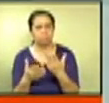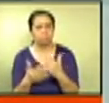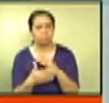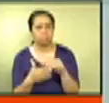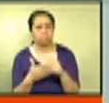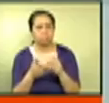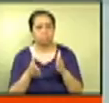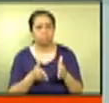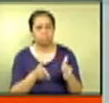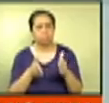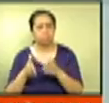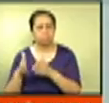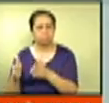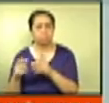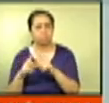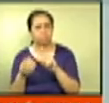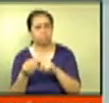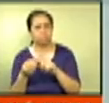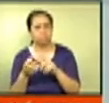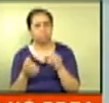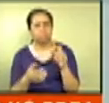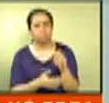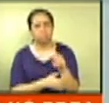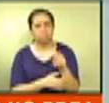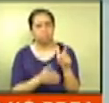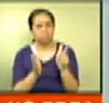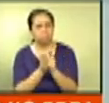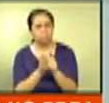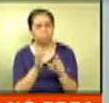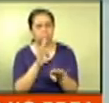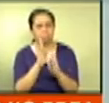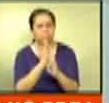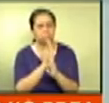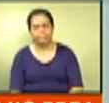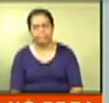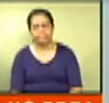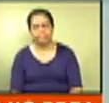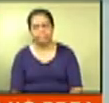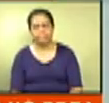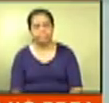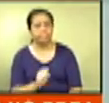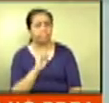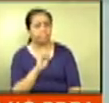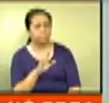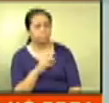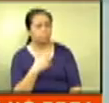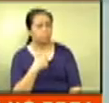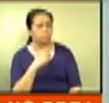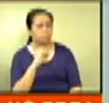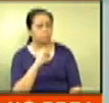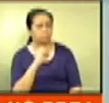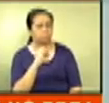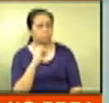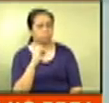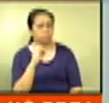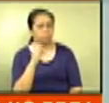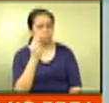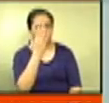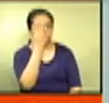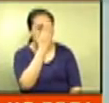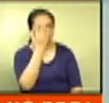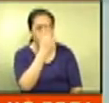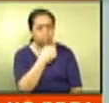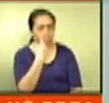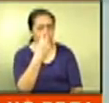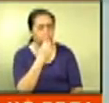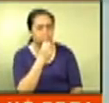yung implementasyon tungkol sa bawal ang mga bus sa motorcycle lane. Sir, wala lang ko ako visual na yun. Pero